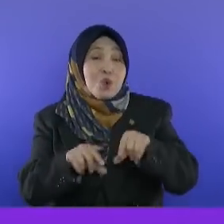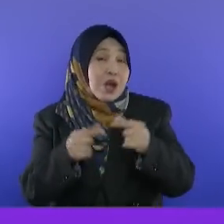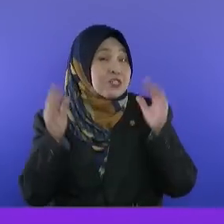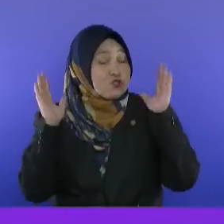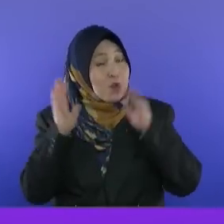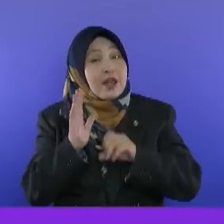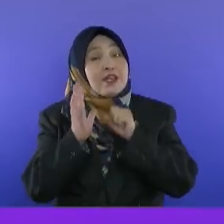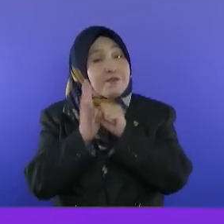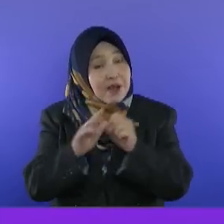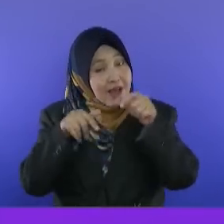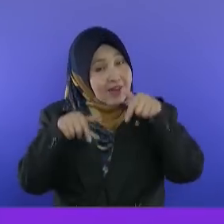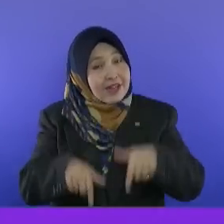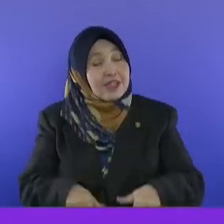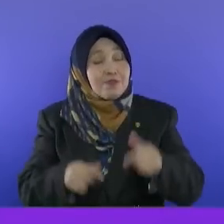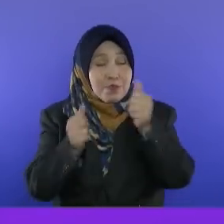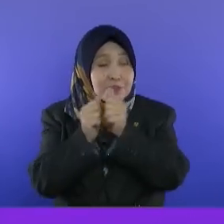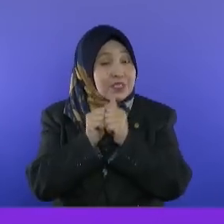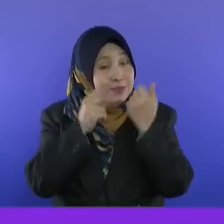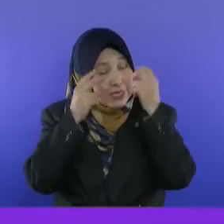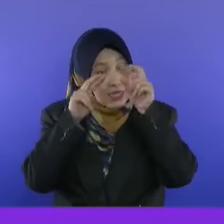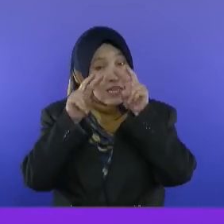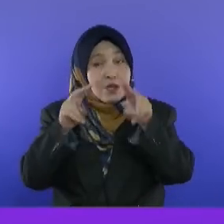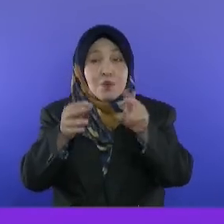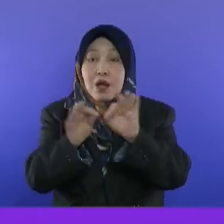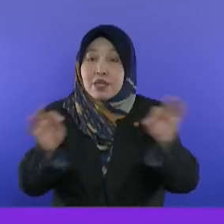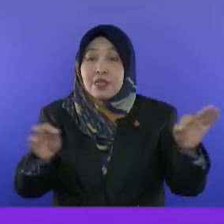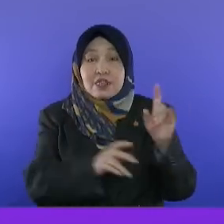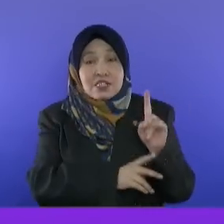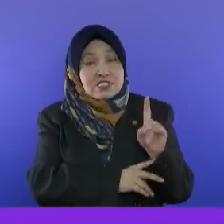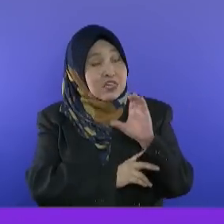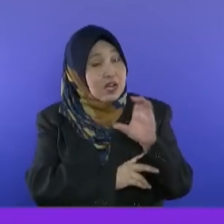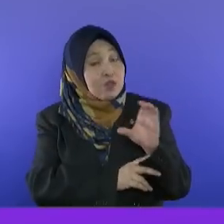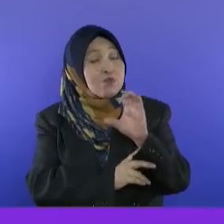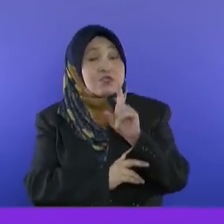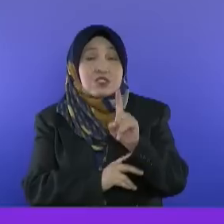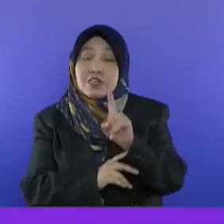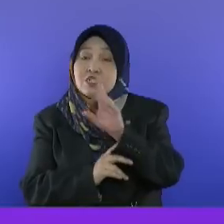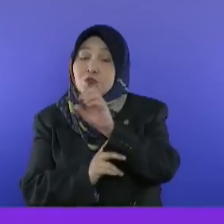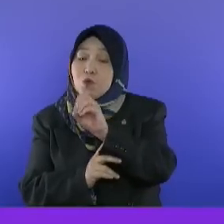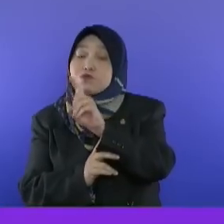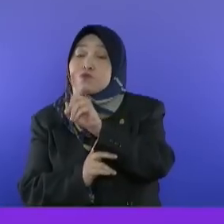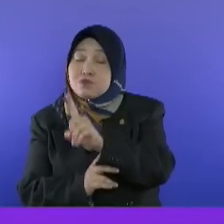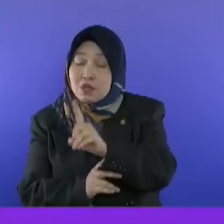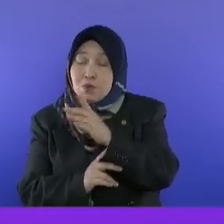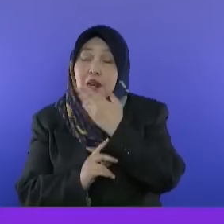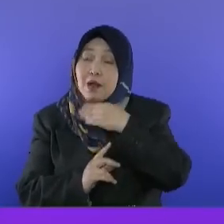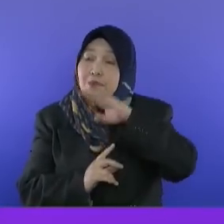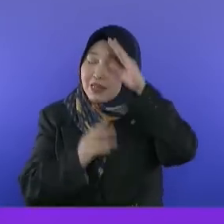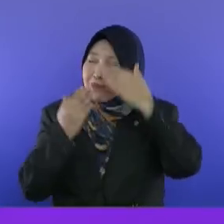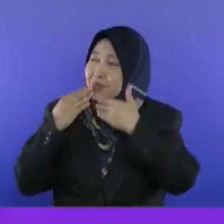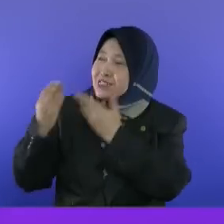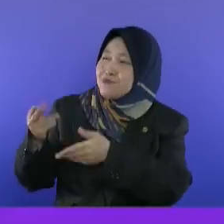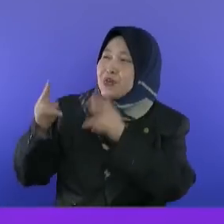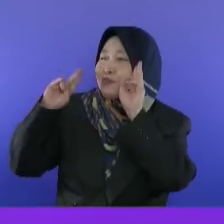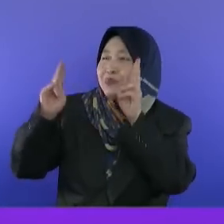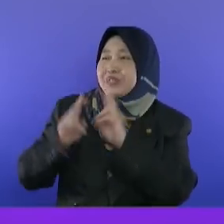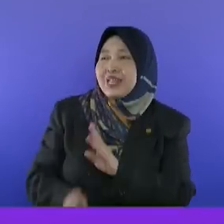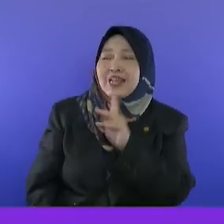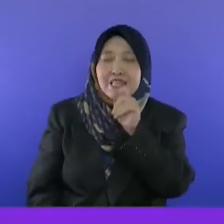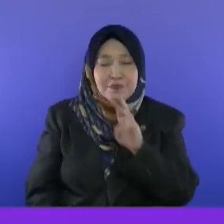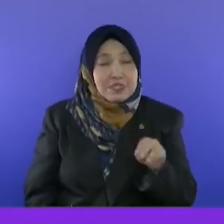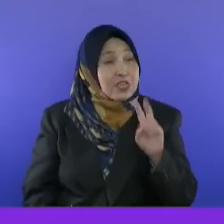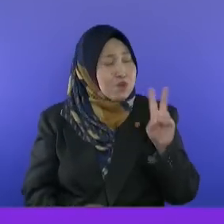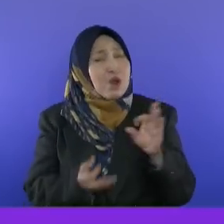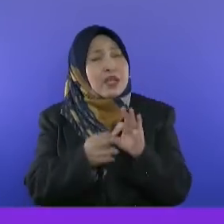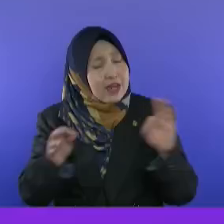pada hari ini untuk sama-sama kita melihat pada ayat yang ke-100 dan 101 Alhamdulillah Terima kasih ucapan pada ya dua